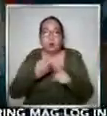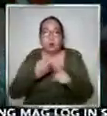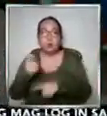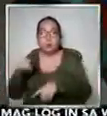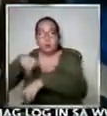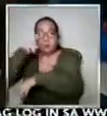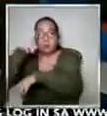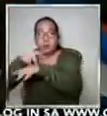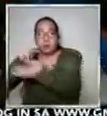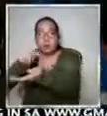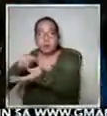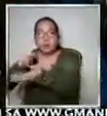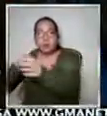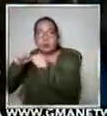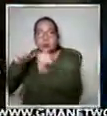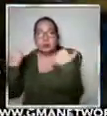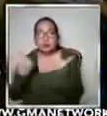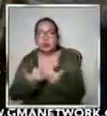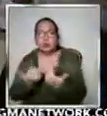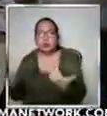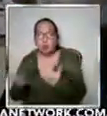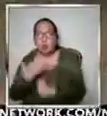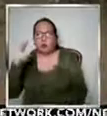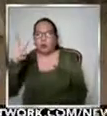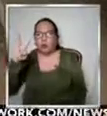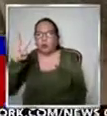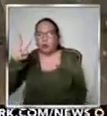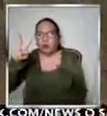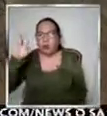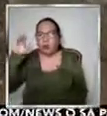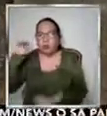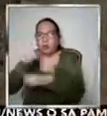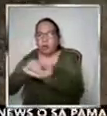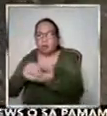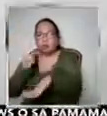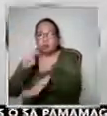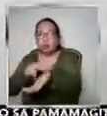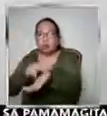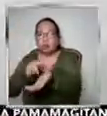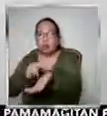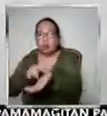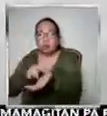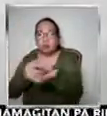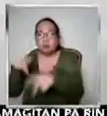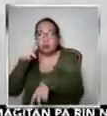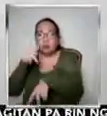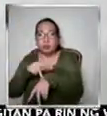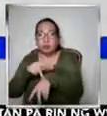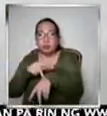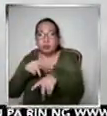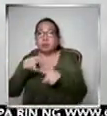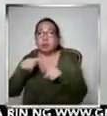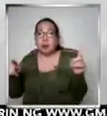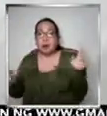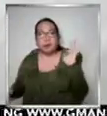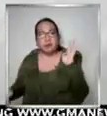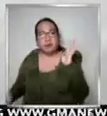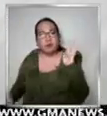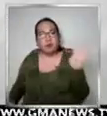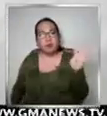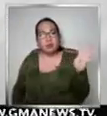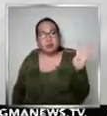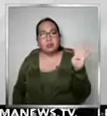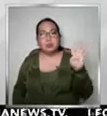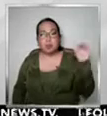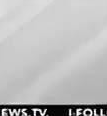nagtatrabaho rito sa bansa. Kulang na kulang daw ito ayon sa Filipino Nurses United. Kami nananawagan na dapat